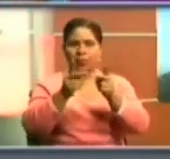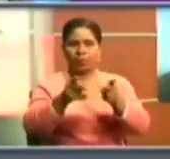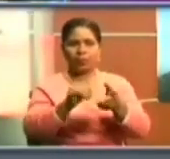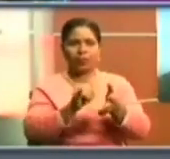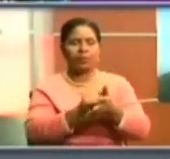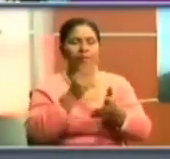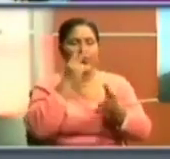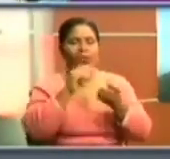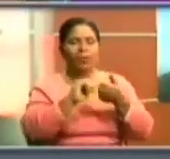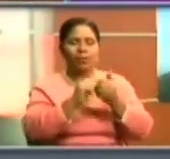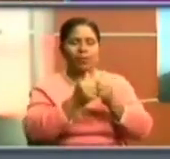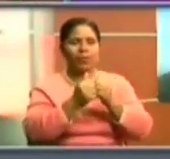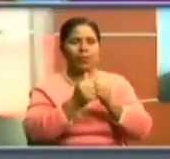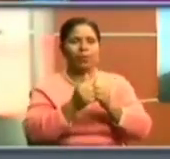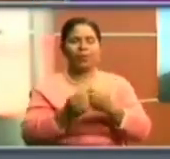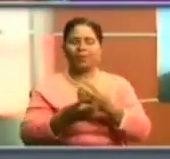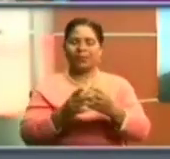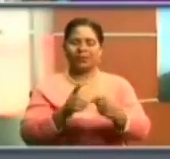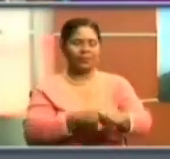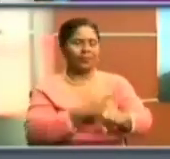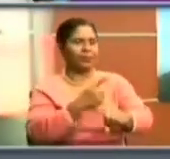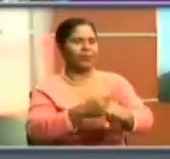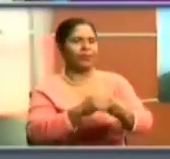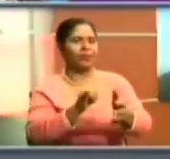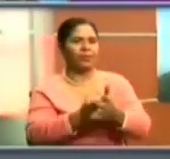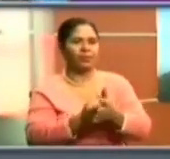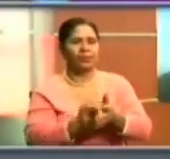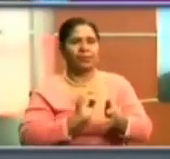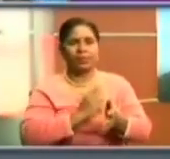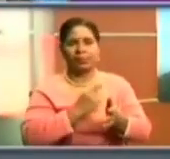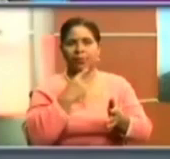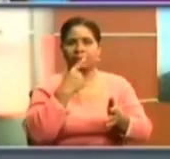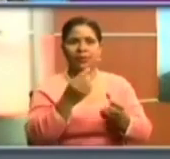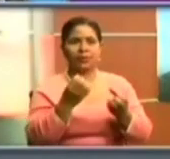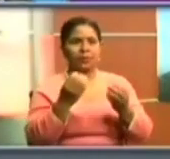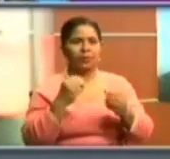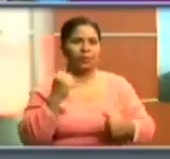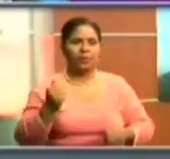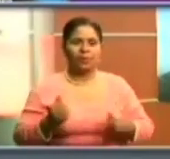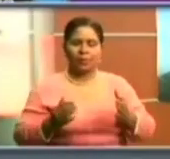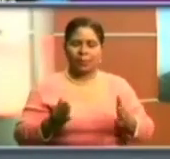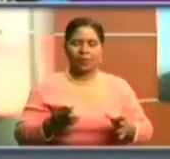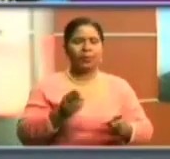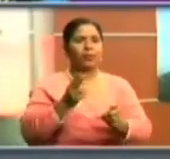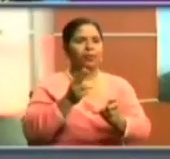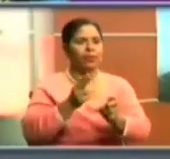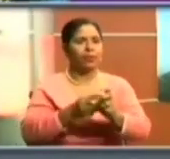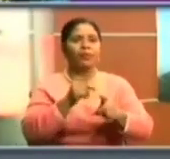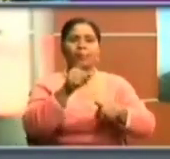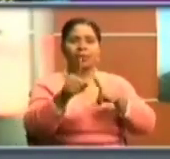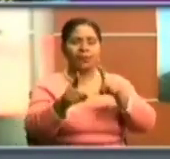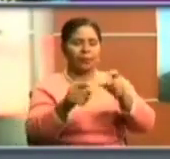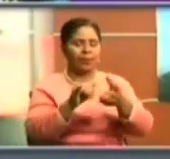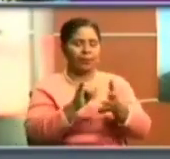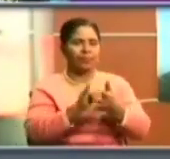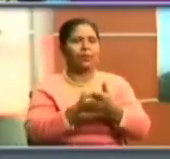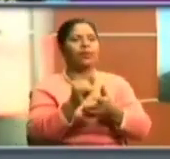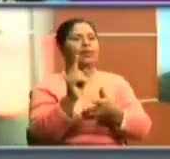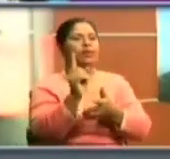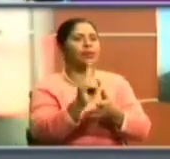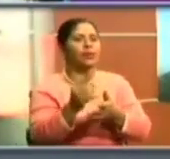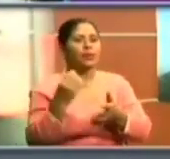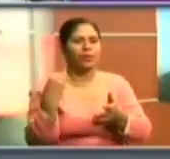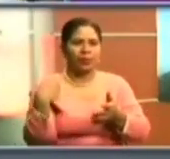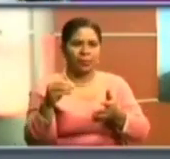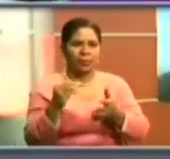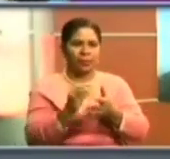Pour nous voir comment nous attaquer la détention préventive prolongée. On nous dit, qu'il y a plusieurs acteurs qui sont impliqués dans la question. Côté que, ou il y